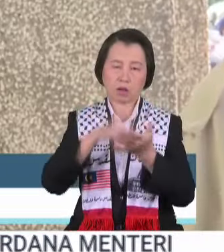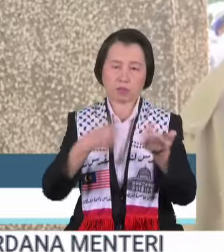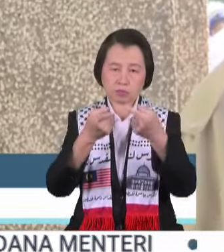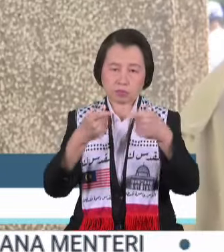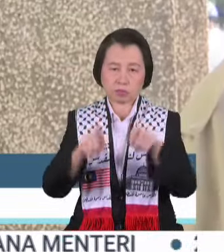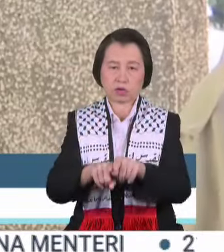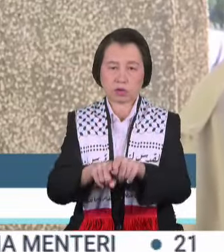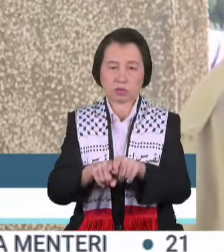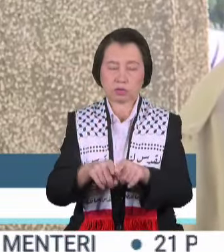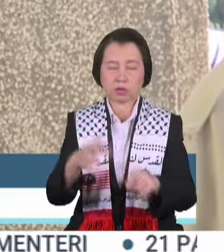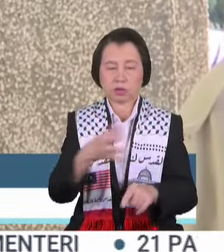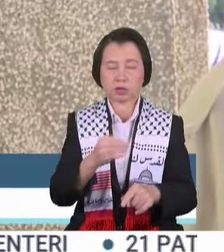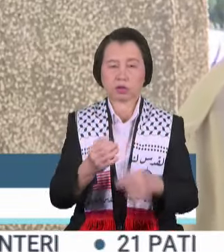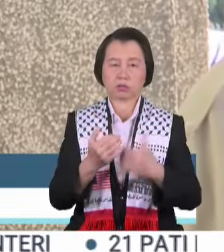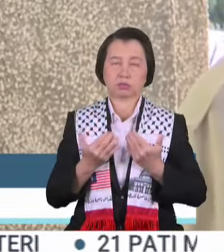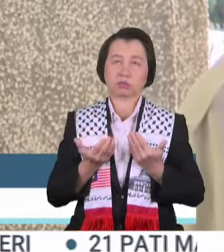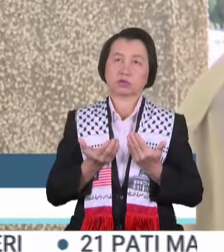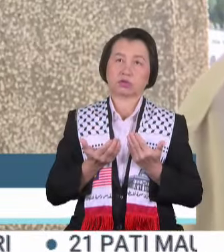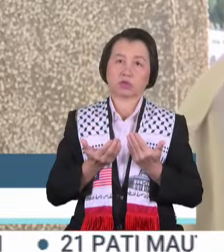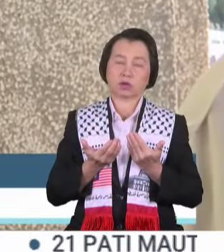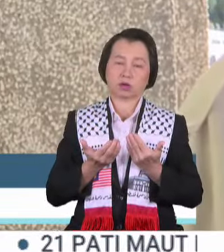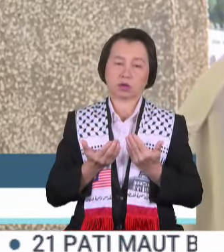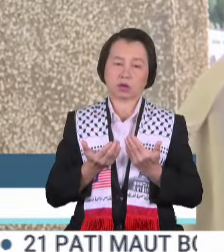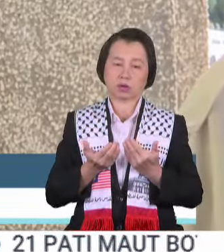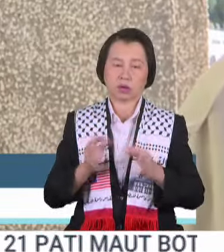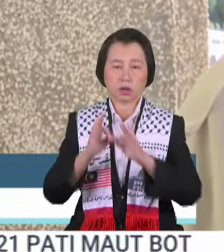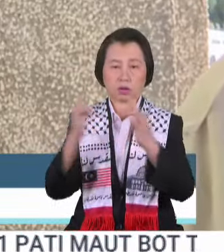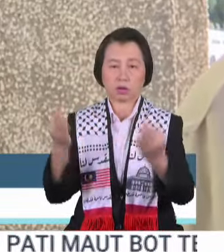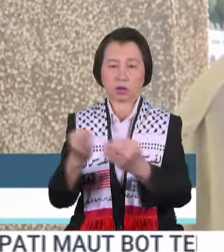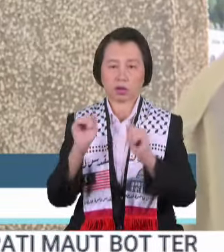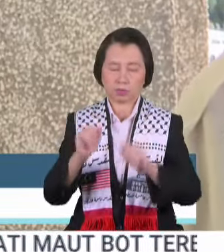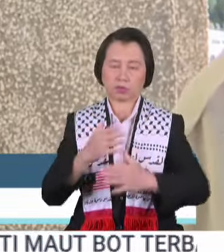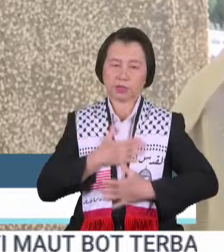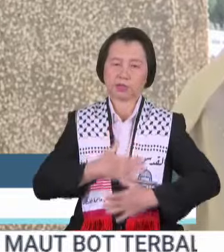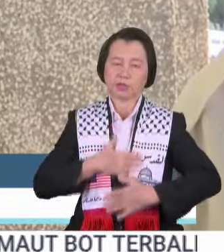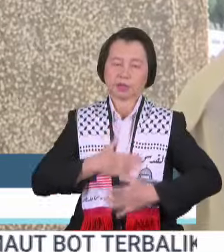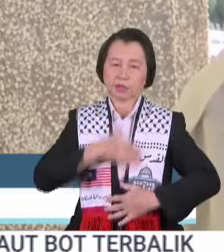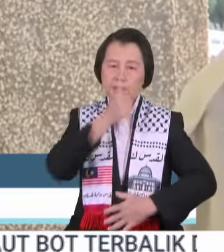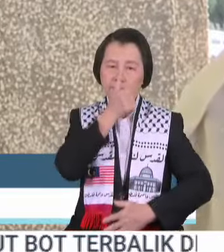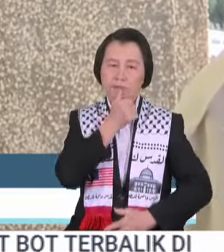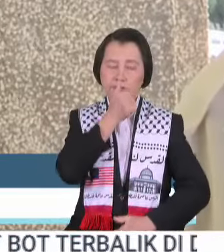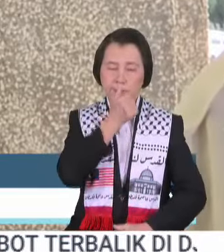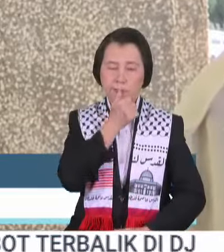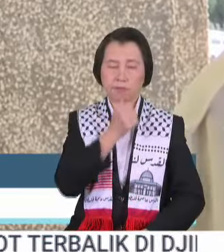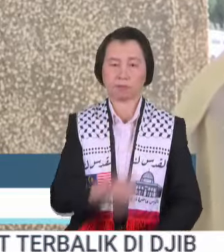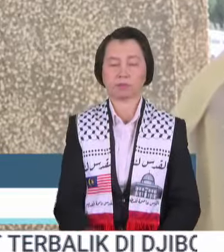berlaku dan mendoakan agar keluarga dapat bersabar.